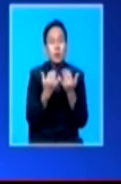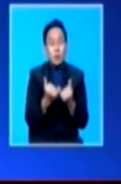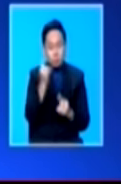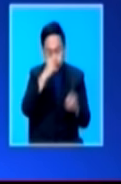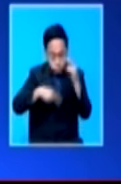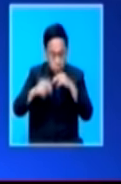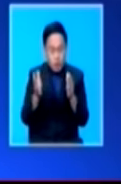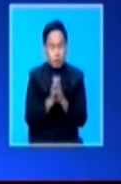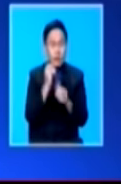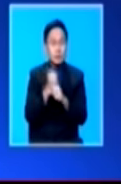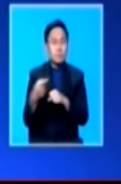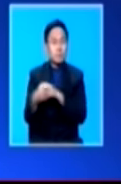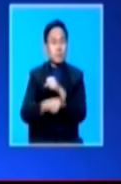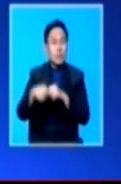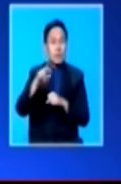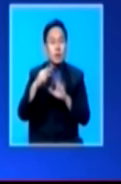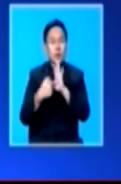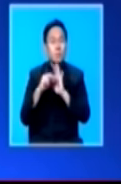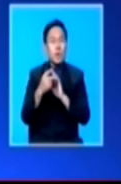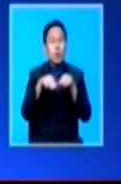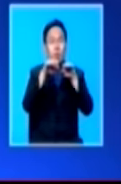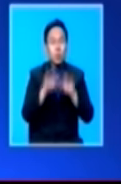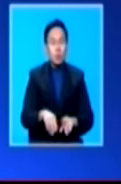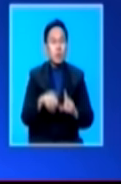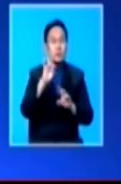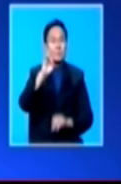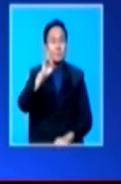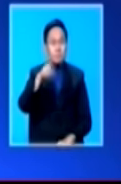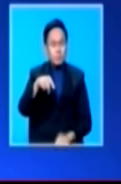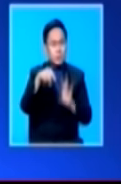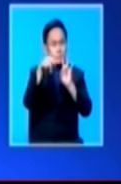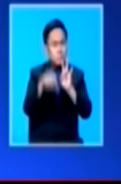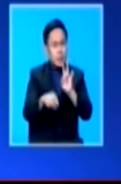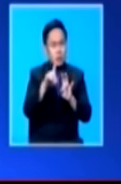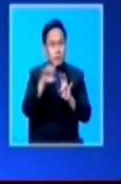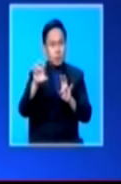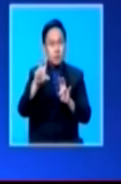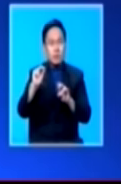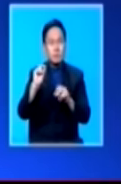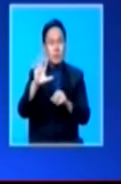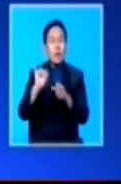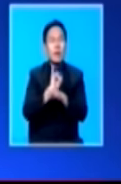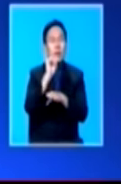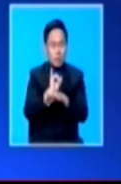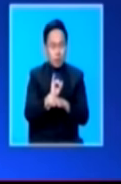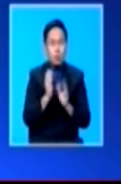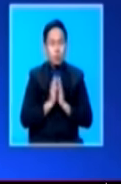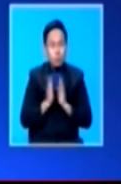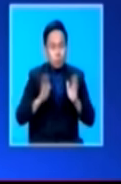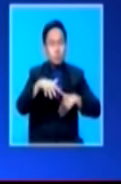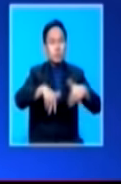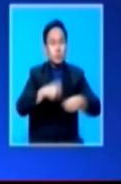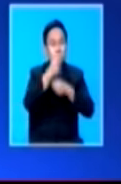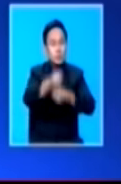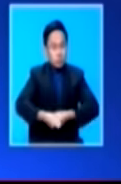าเนี่ยลดลงเหลือเพียง 7,135 ไร่ขอบคุณนะครับขอบคุณจริง นะโดยเกษตรกรส่วนใหญ่นั้นปรับเปลี่ยนไปปลูกพืช